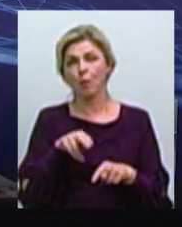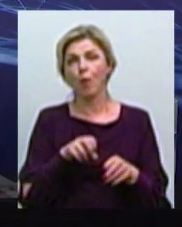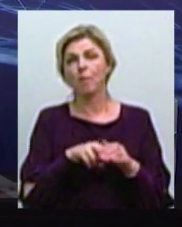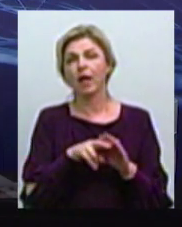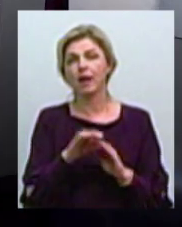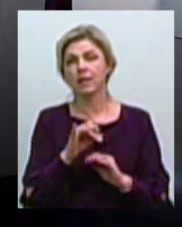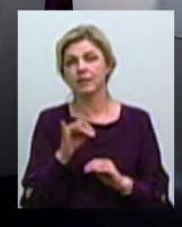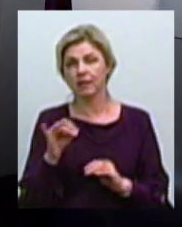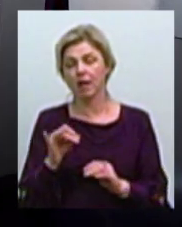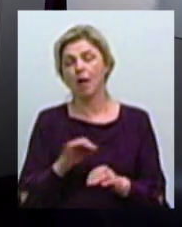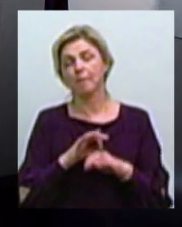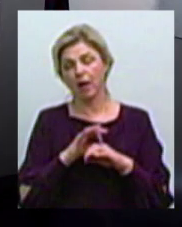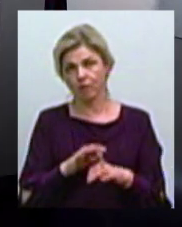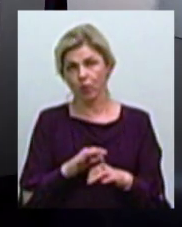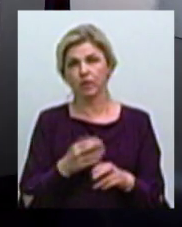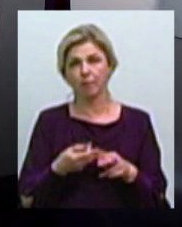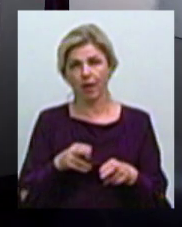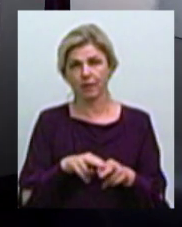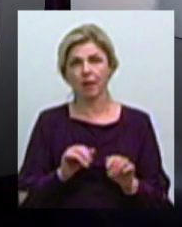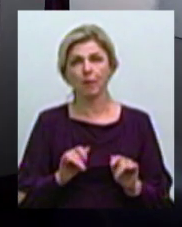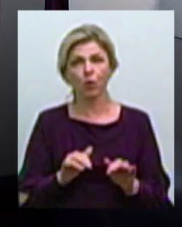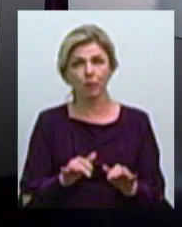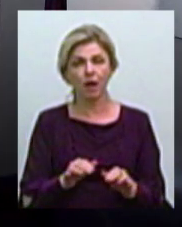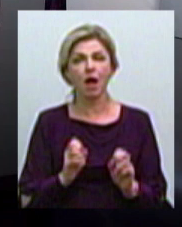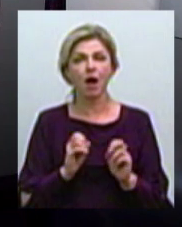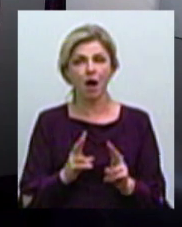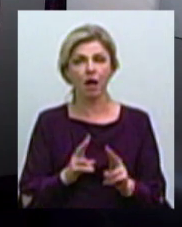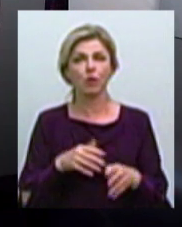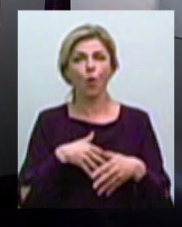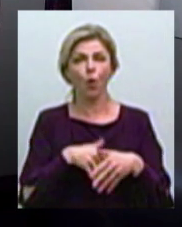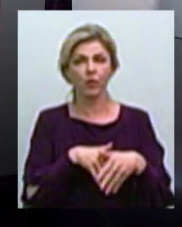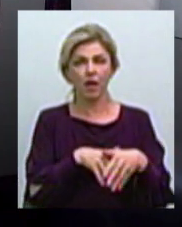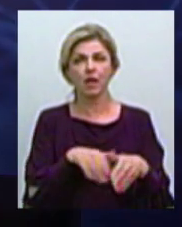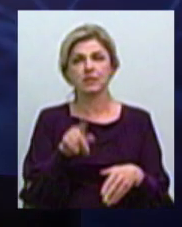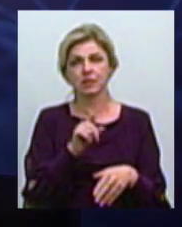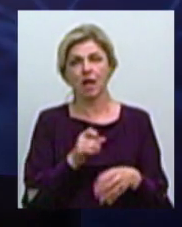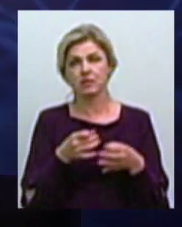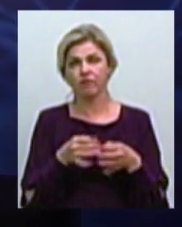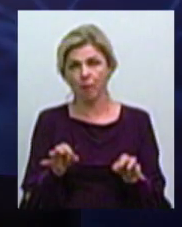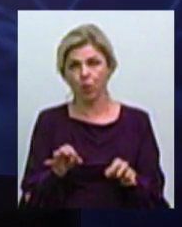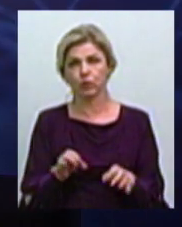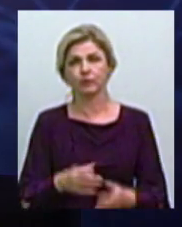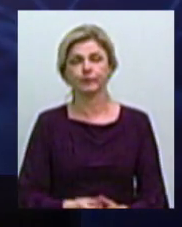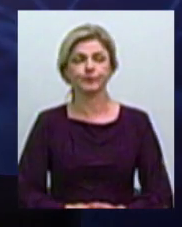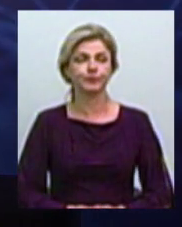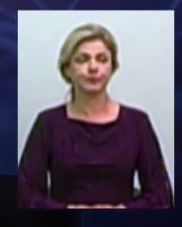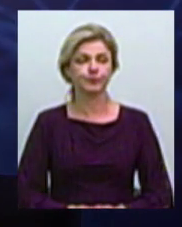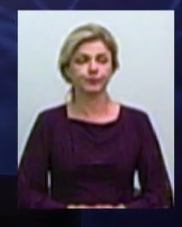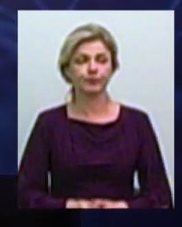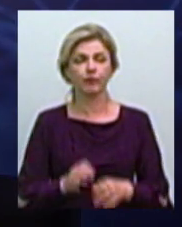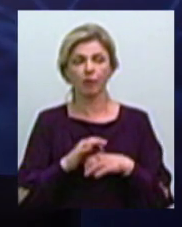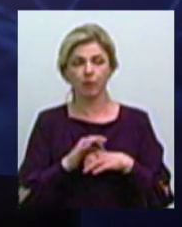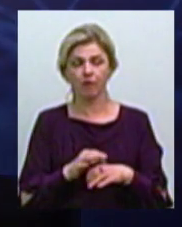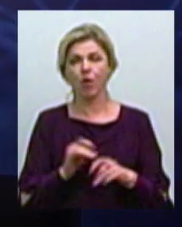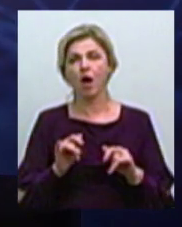поддерживаем и проводим эти мероприятия как хода за свободу у себя в областных центрах. Проходит эта